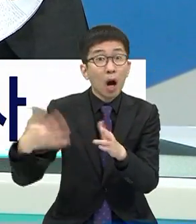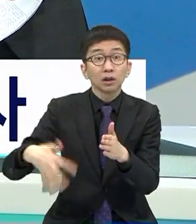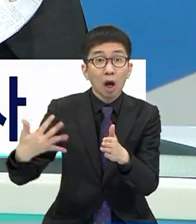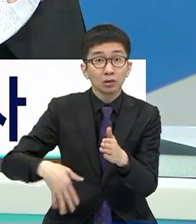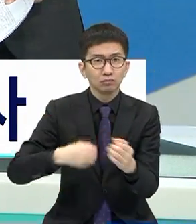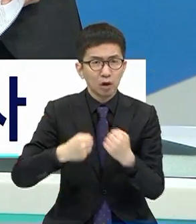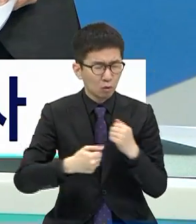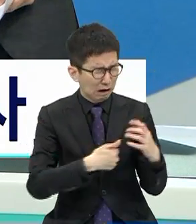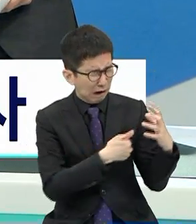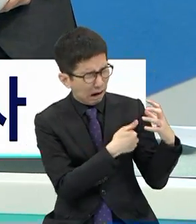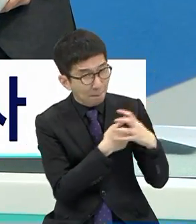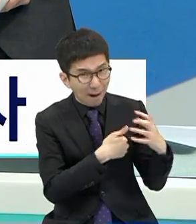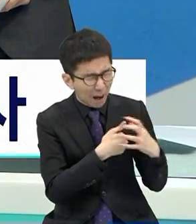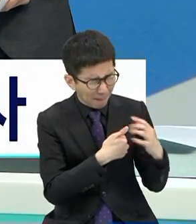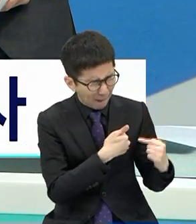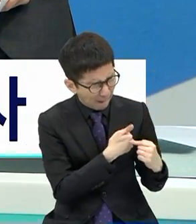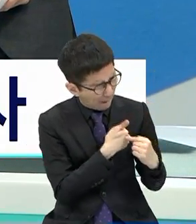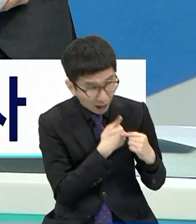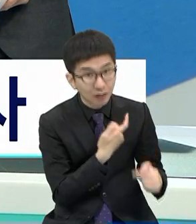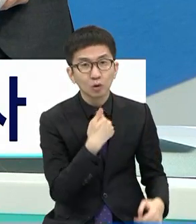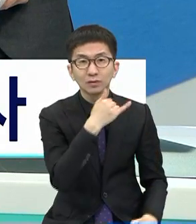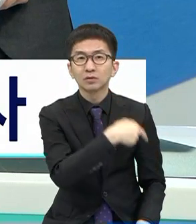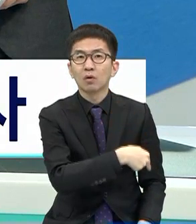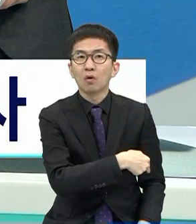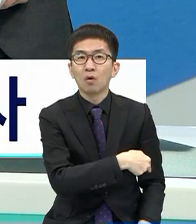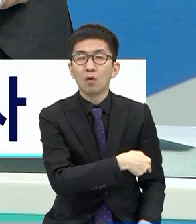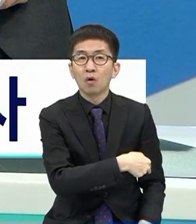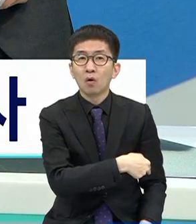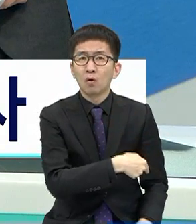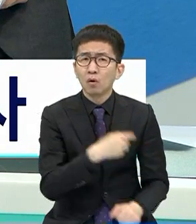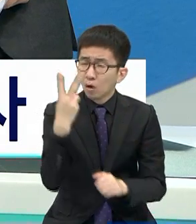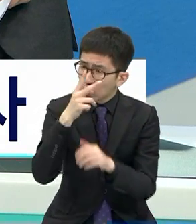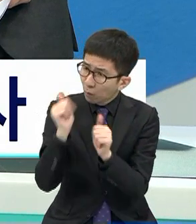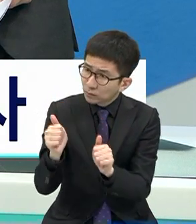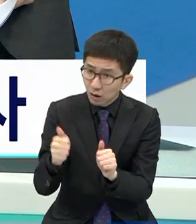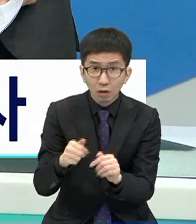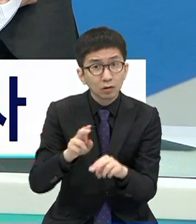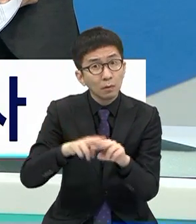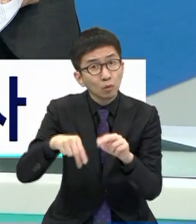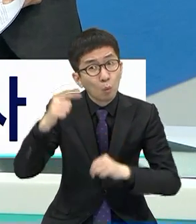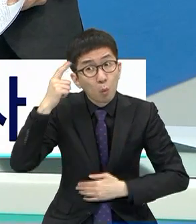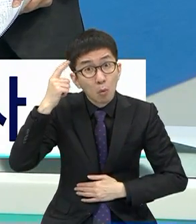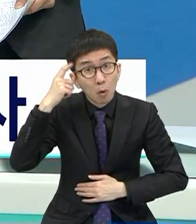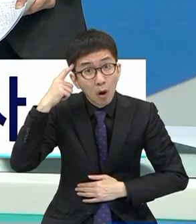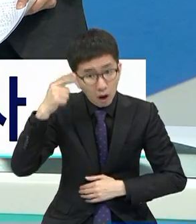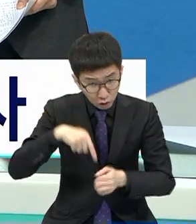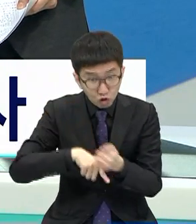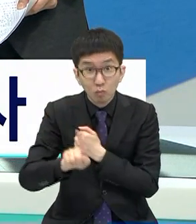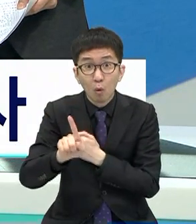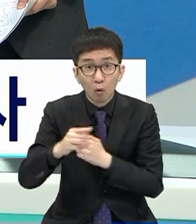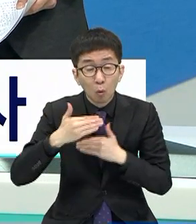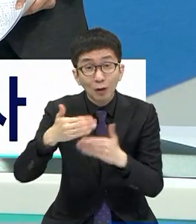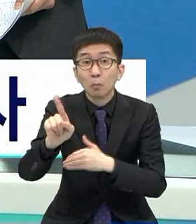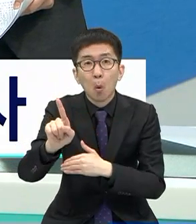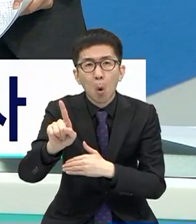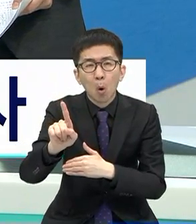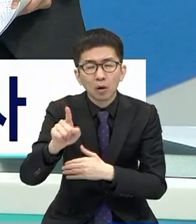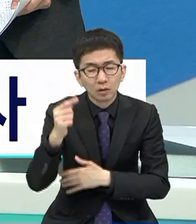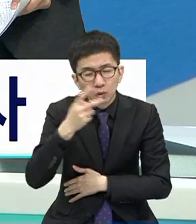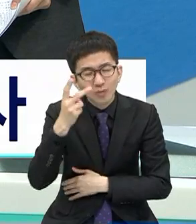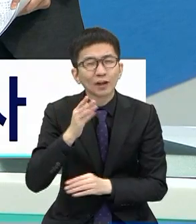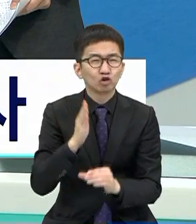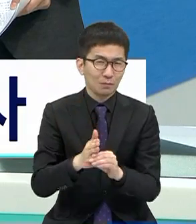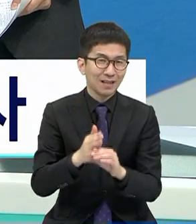때부터 이미 사퇴 압박을 받았다고 합니다. 검찰 역시 이 사퇴 과정에 무슨 일이 있었는지 들여다보고